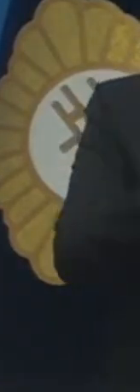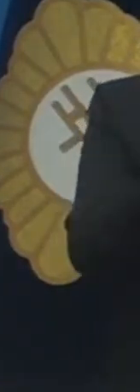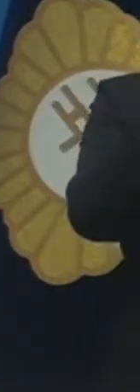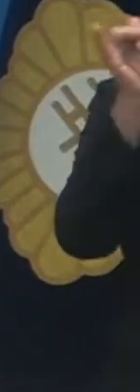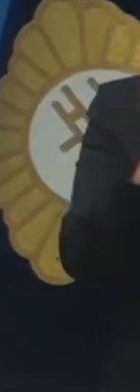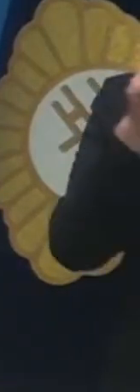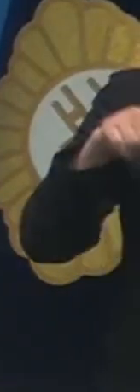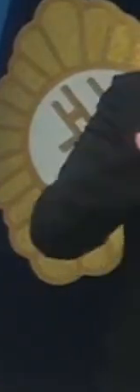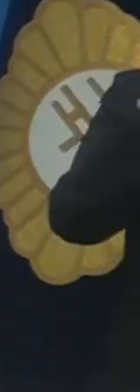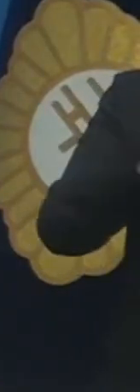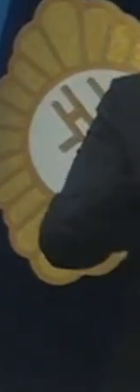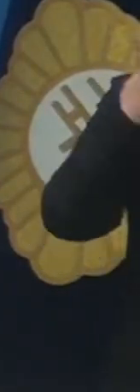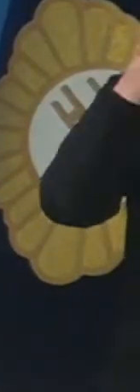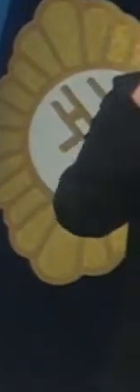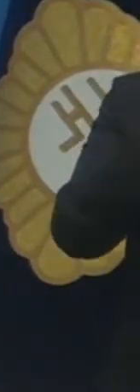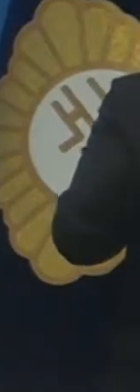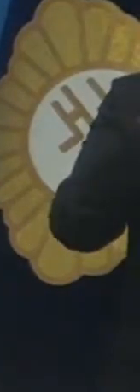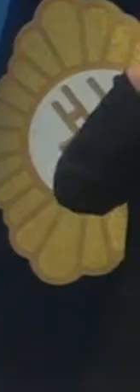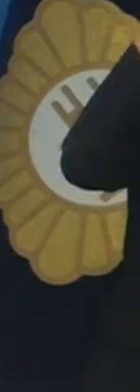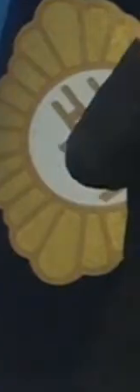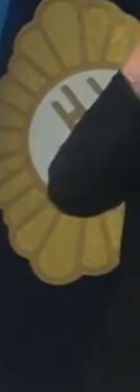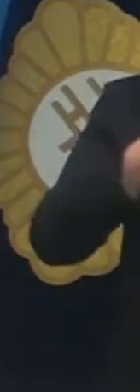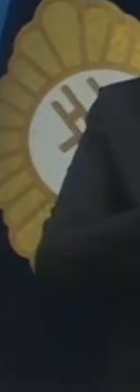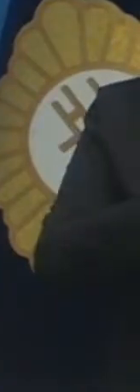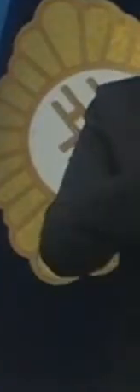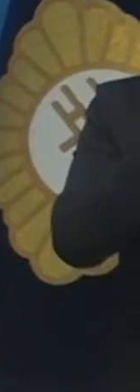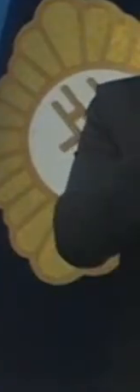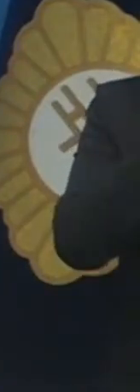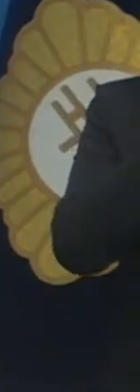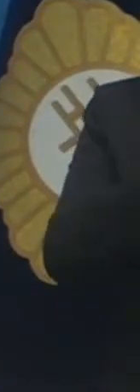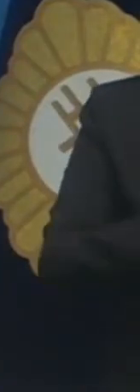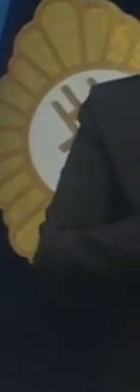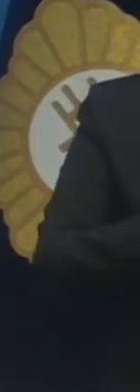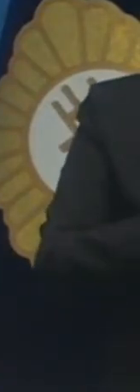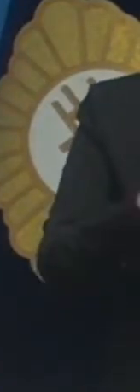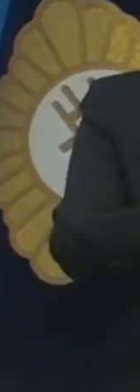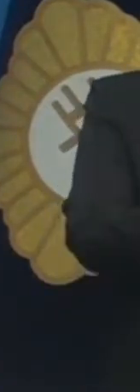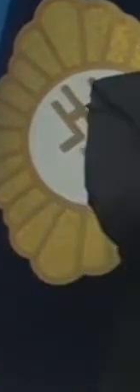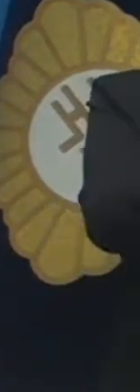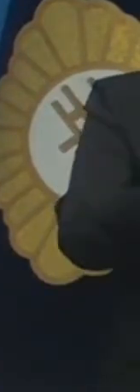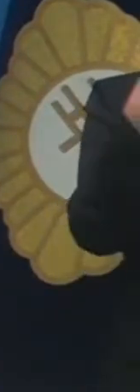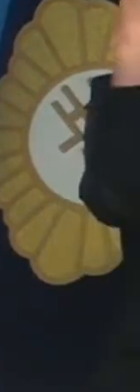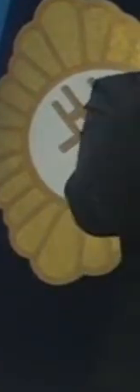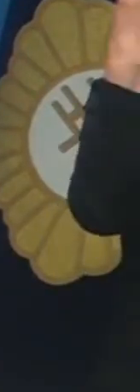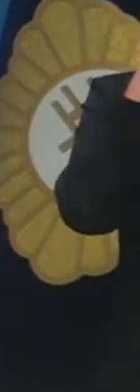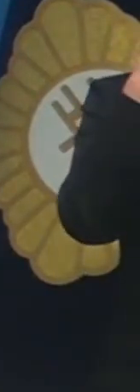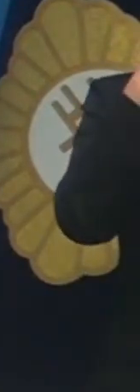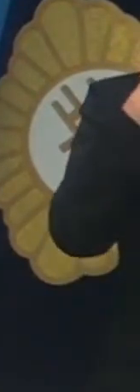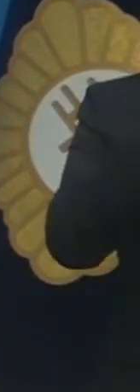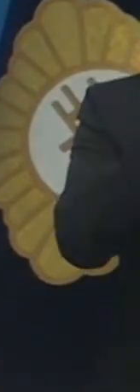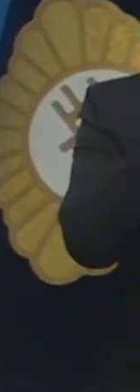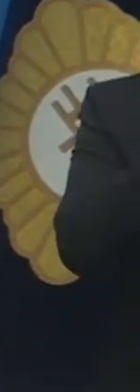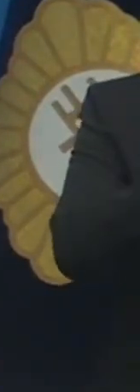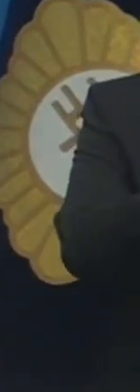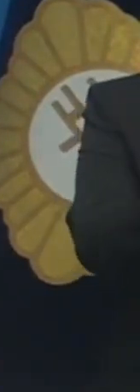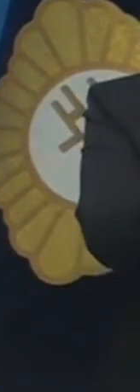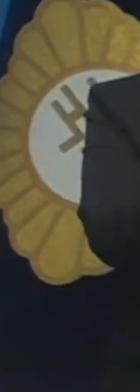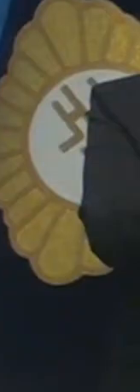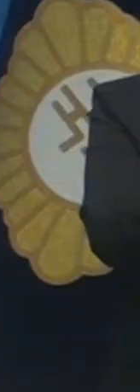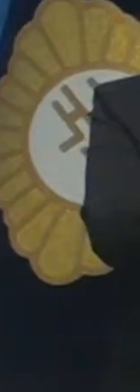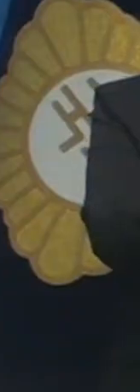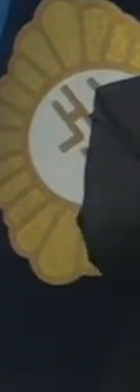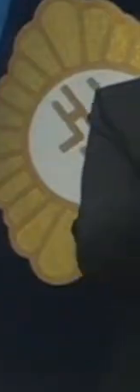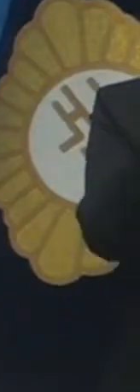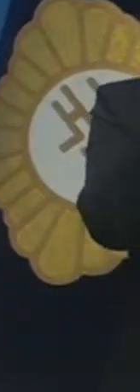내 연구 윤리가 얼마나 허술하게 관리되어 왔는지를 적나라하게